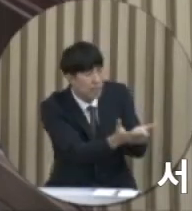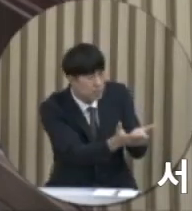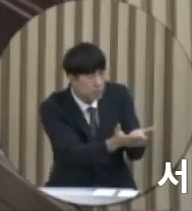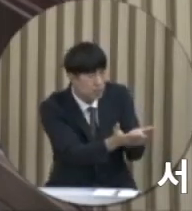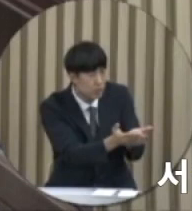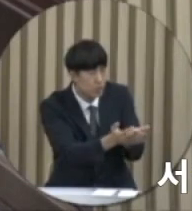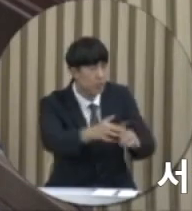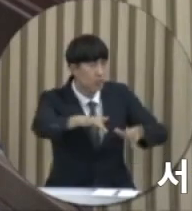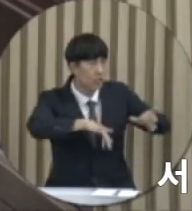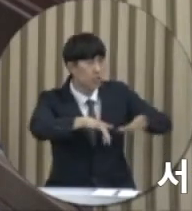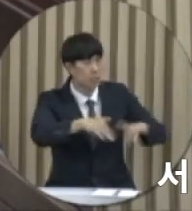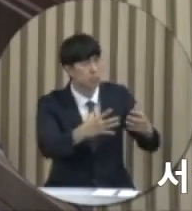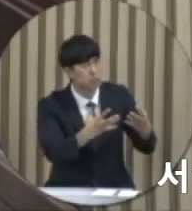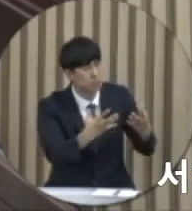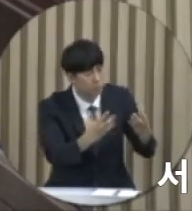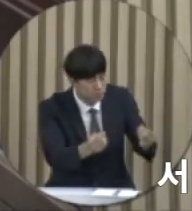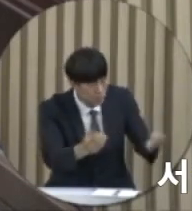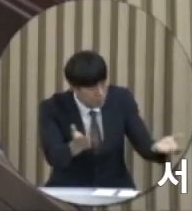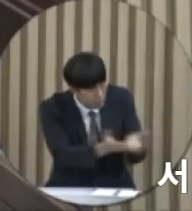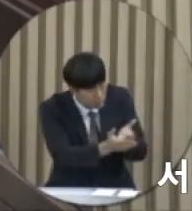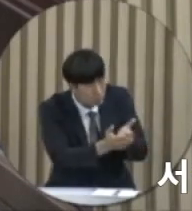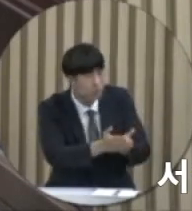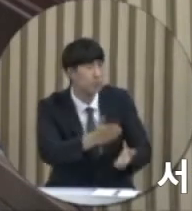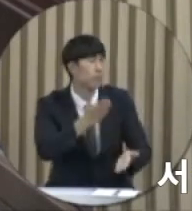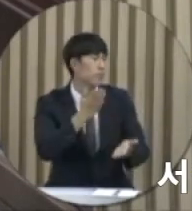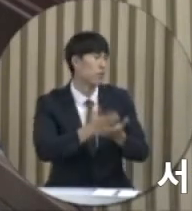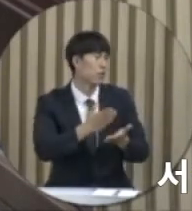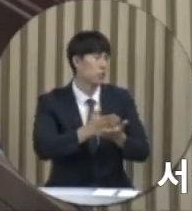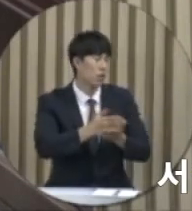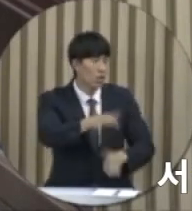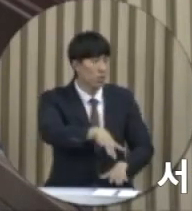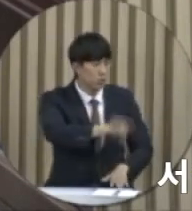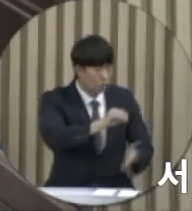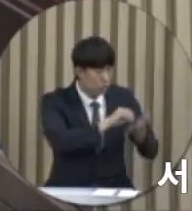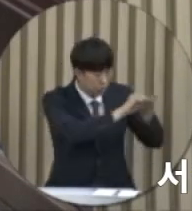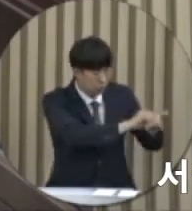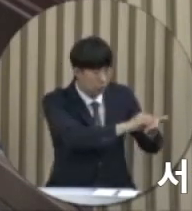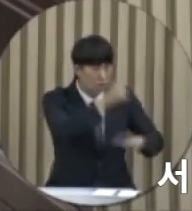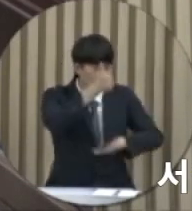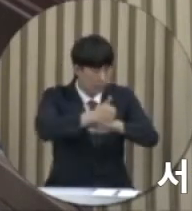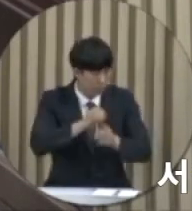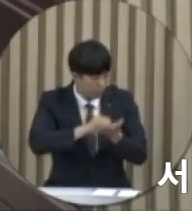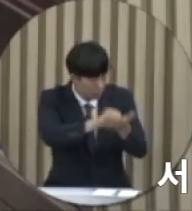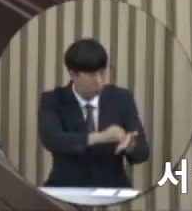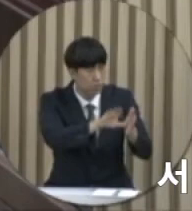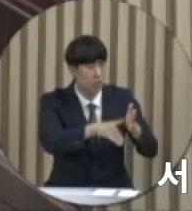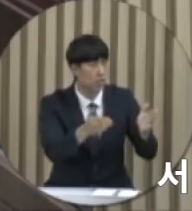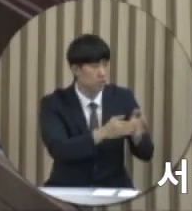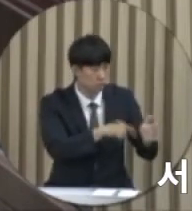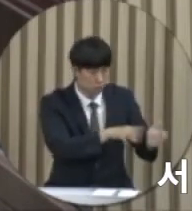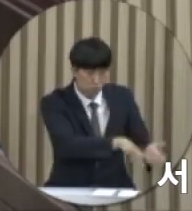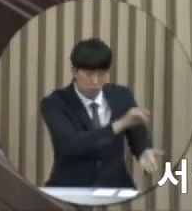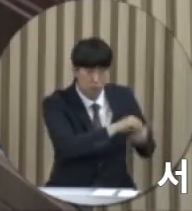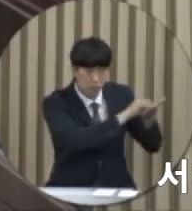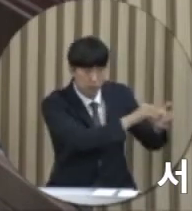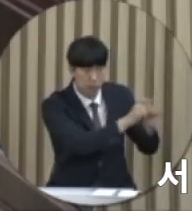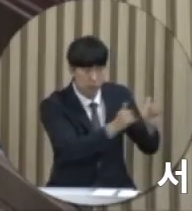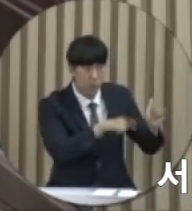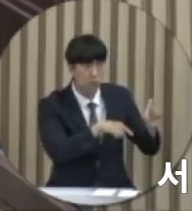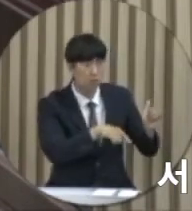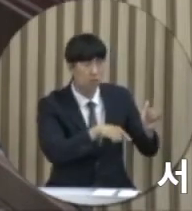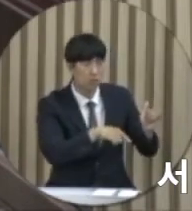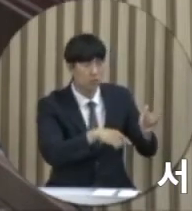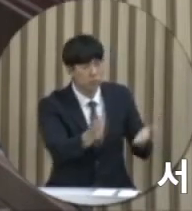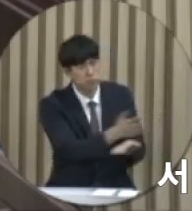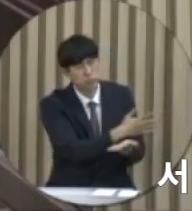다 내는 게 너무나도 안타깝습니다. 그러면 첫 입주와 마지막 입주 때까지 첫 입주하는 사람들은 공사판에서